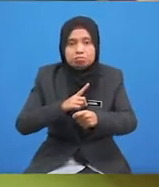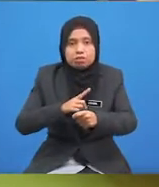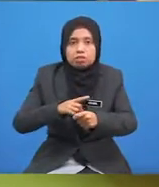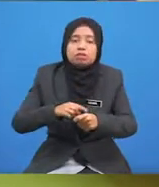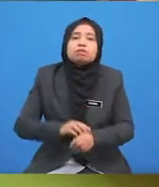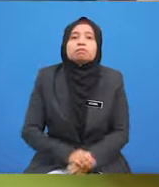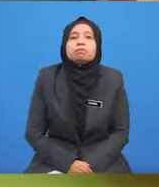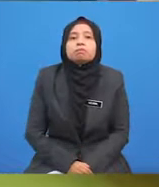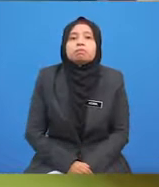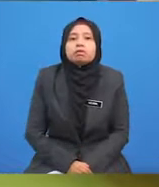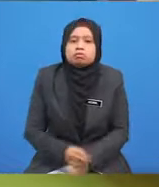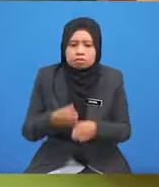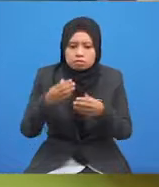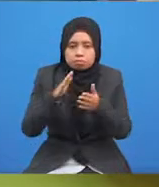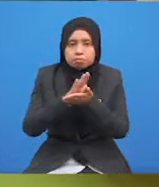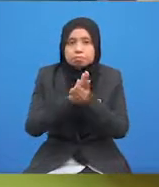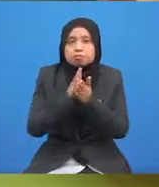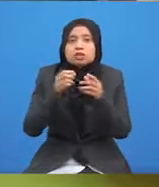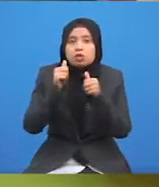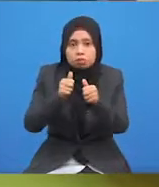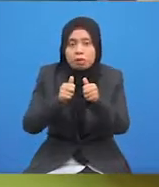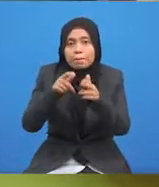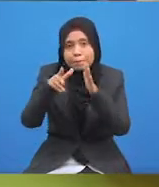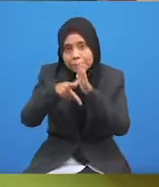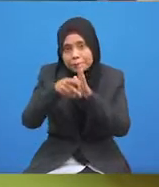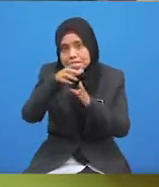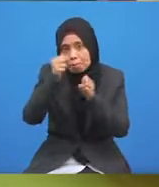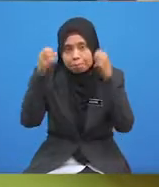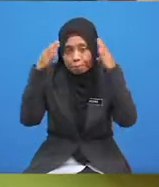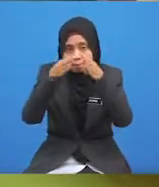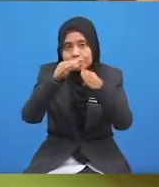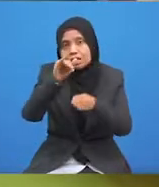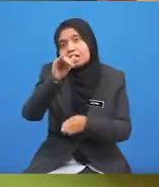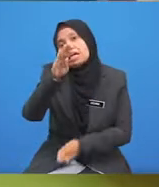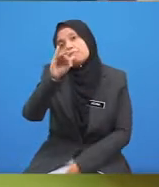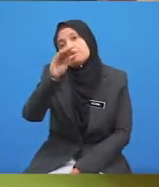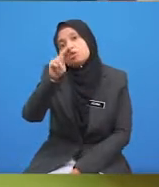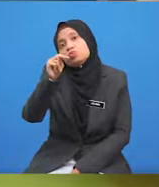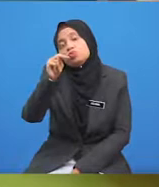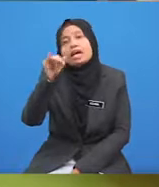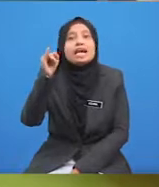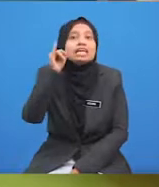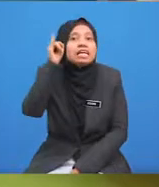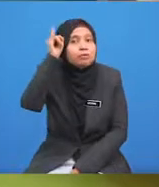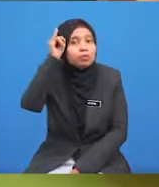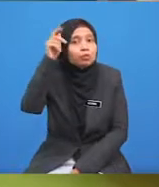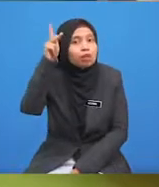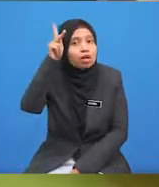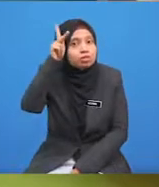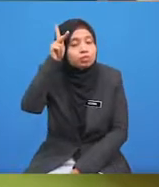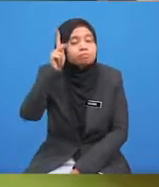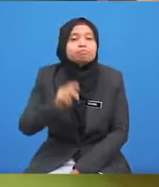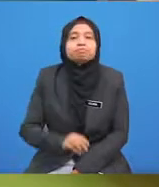jelaskan tamadun mengikut pendapat Ibnu Khaldun, lebih baik kiranya cikgu kongsikan sedikit maklumat